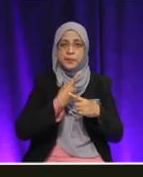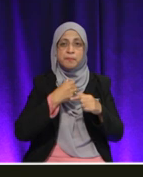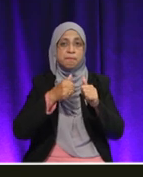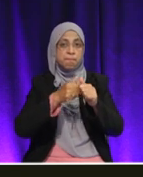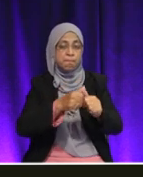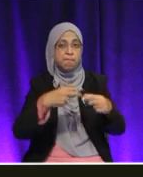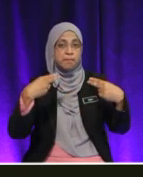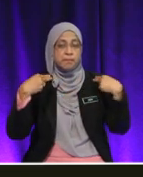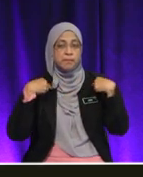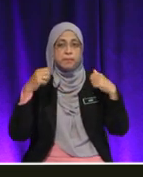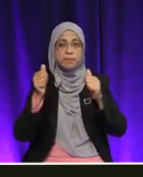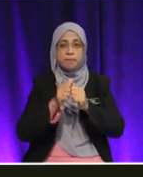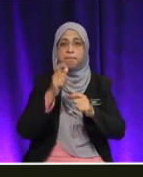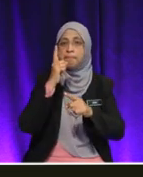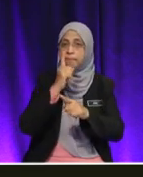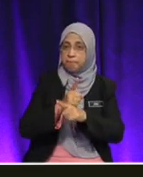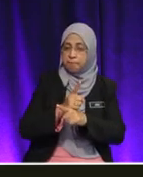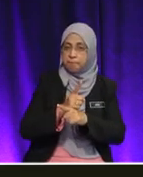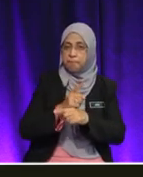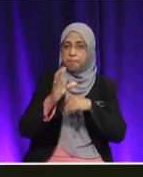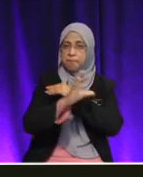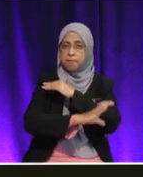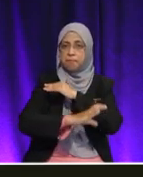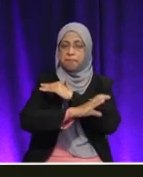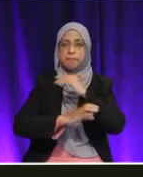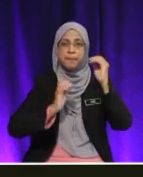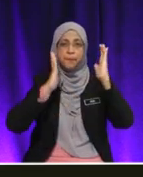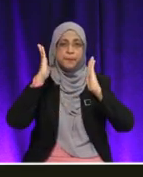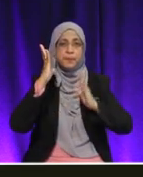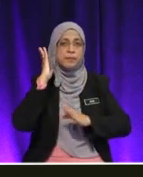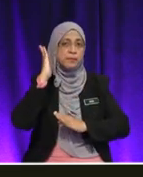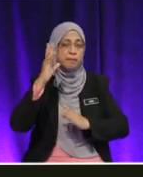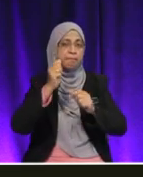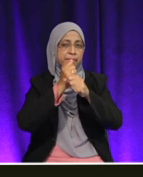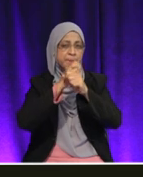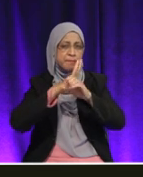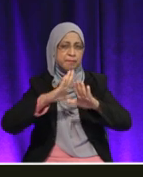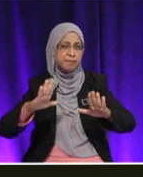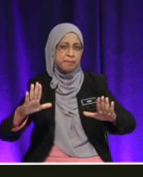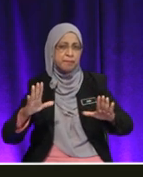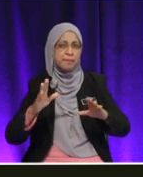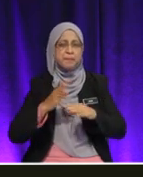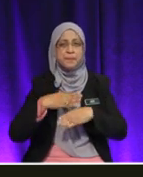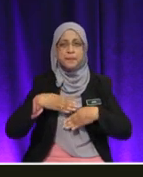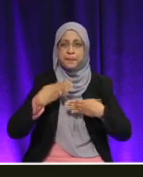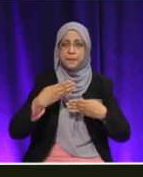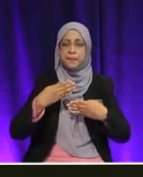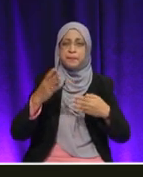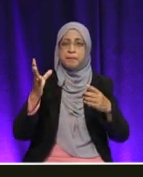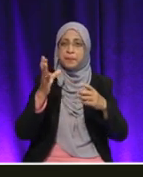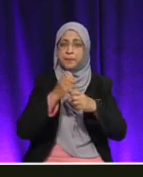dapat mewujudkan kemakmuran dan keamanan kehidupan sejagat yang kedua pula dapat